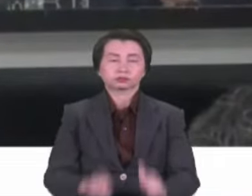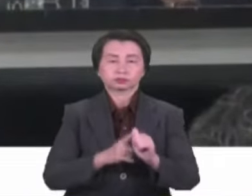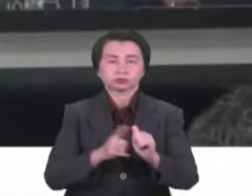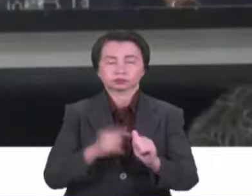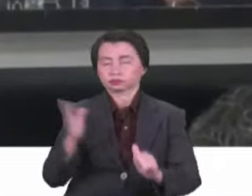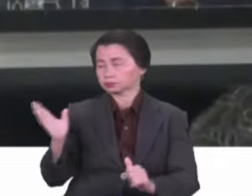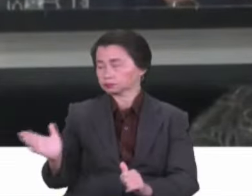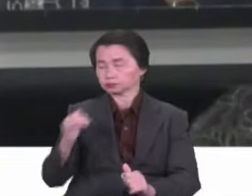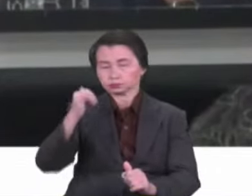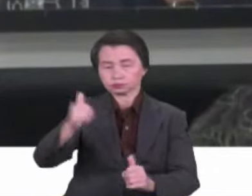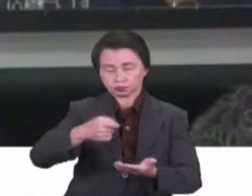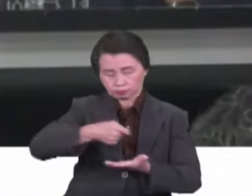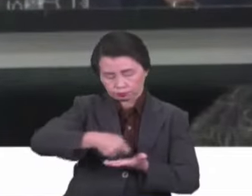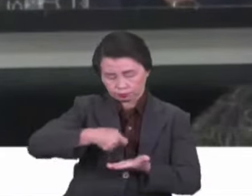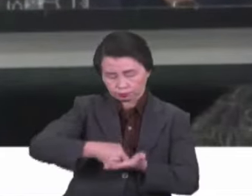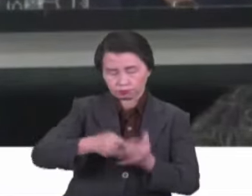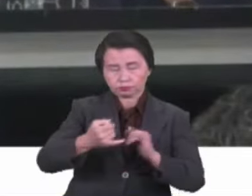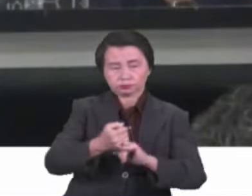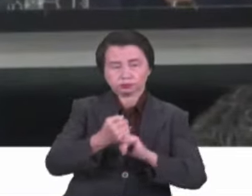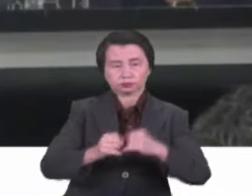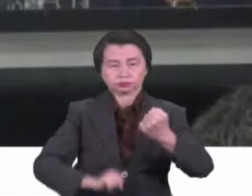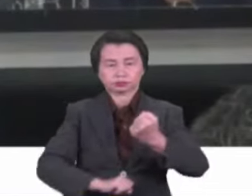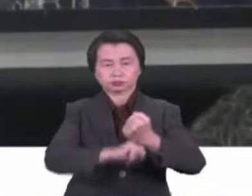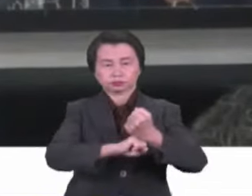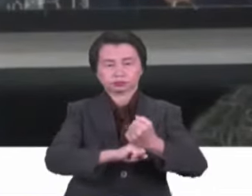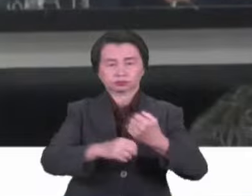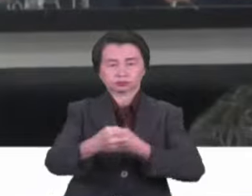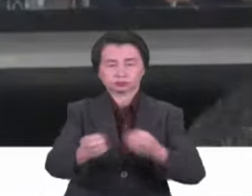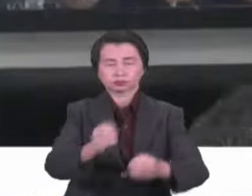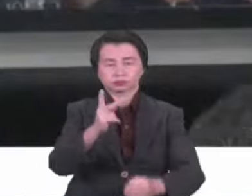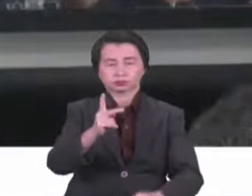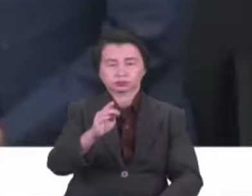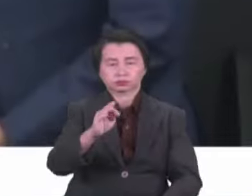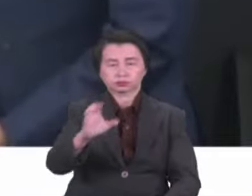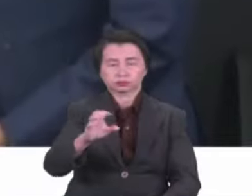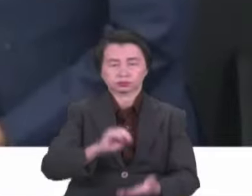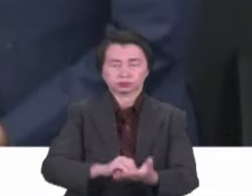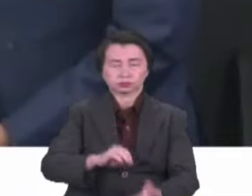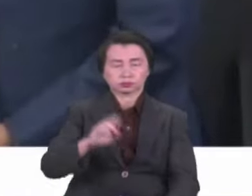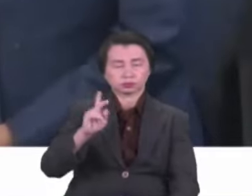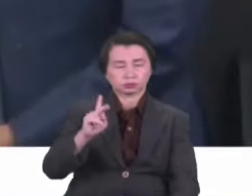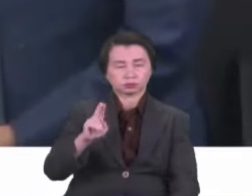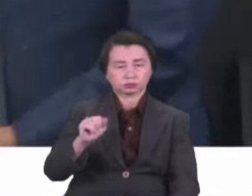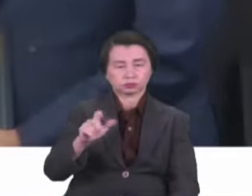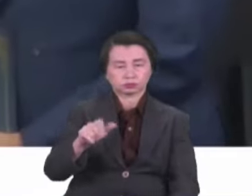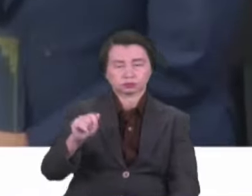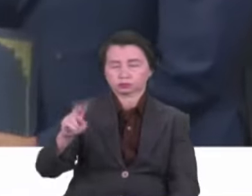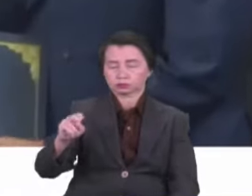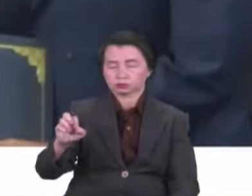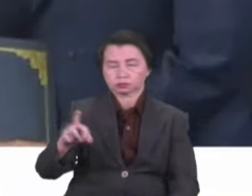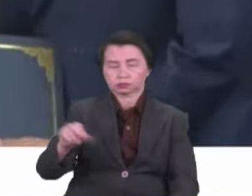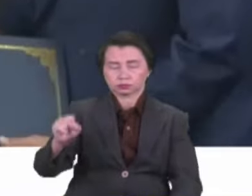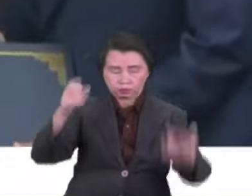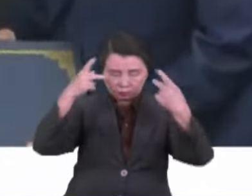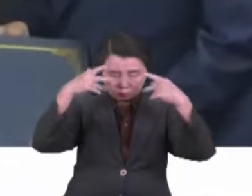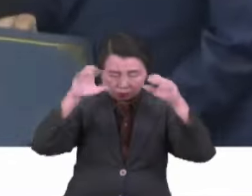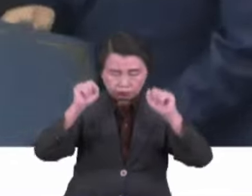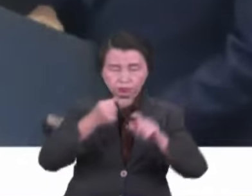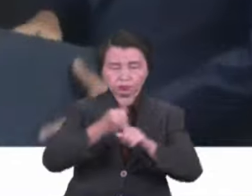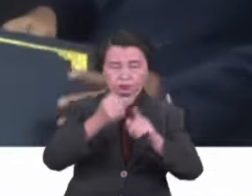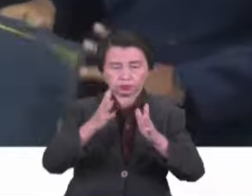Terdahulu beliau hadir menandatangani perjanjian penajaan tersebut di Ibu Pejabat TFC Gong Badak Kuala Nerus. Turut hadir Presiden dan Pengarah